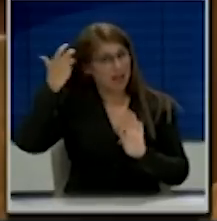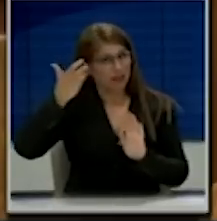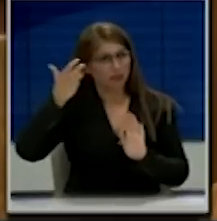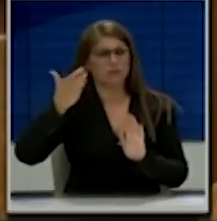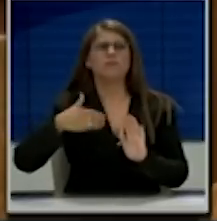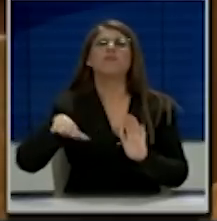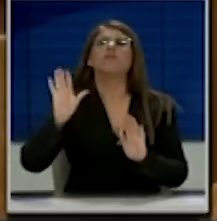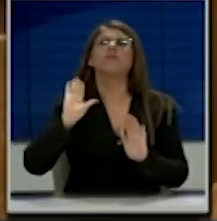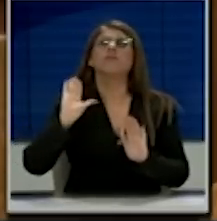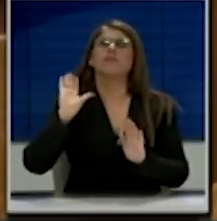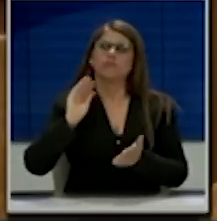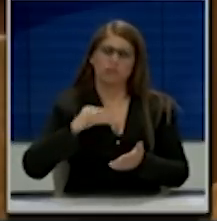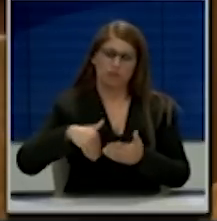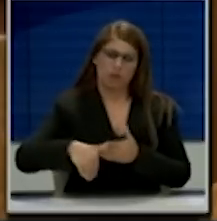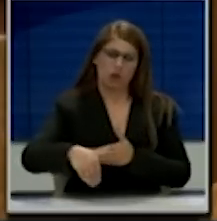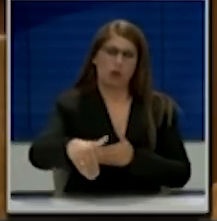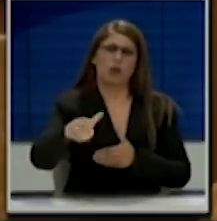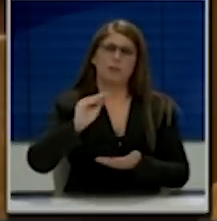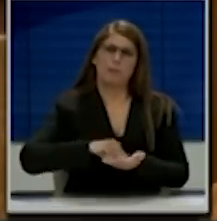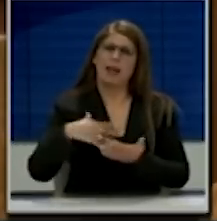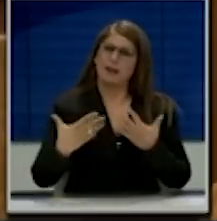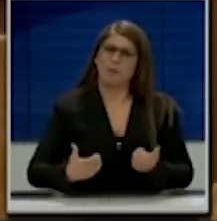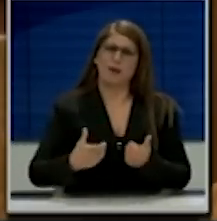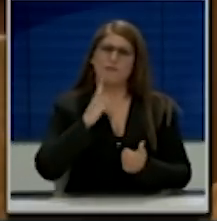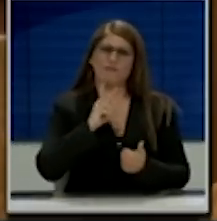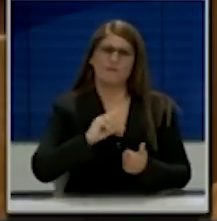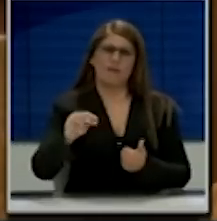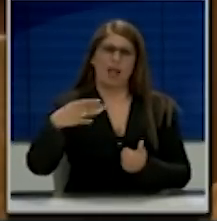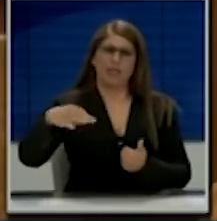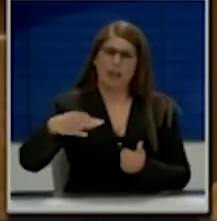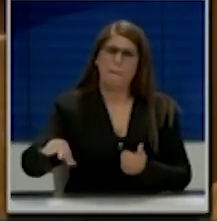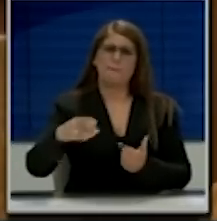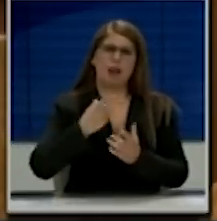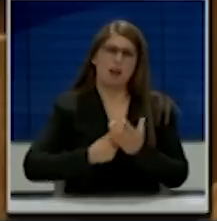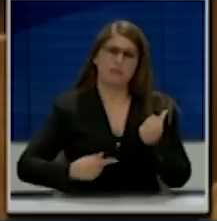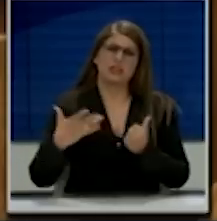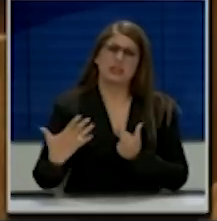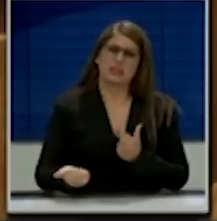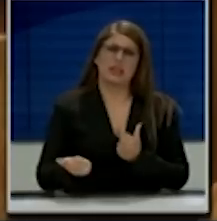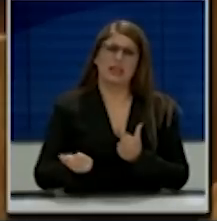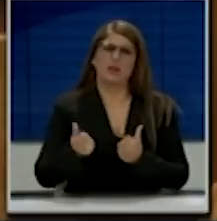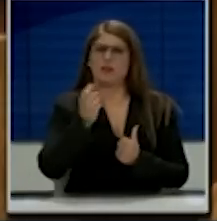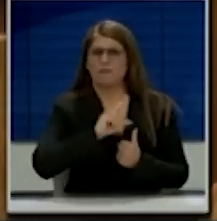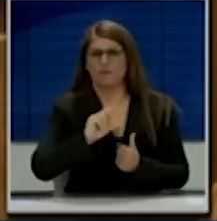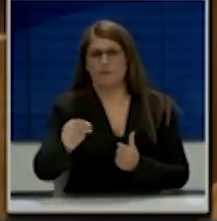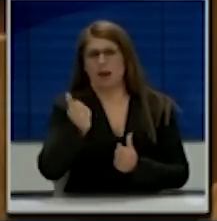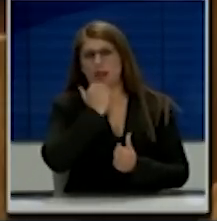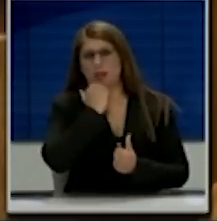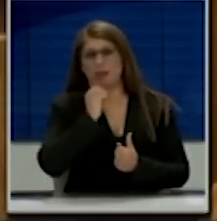και δεν πρόκειται ξανά να υπάρξουν οι ίδιες αδυναμίες, ελλείψεις, να γίνουν ίδια λάθη.